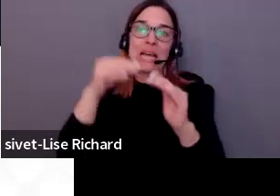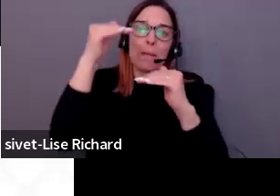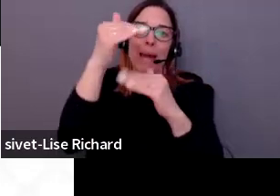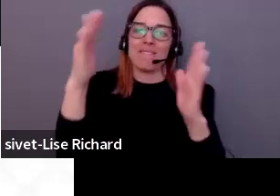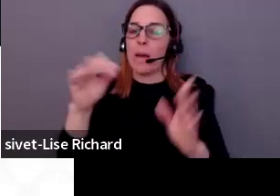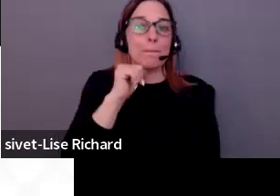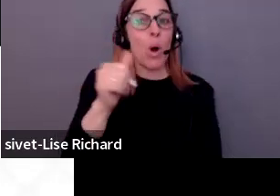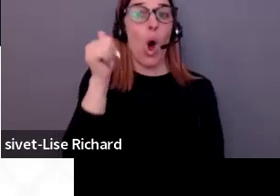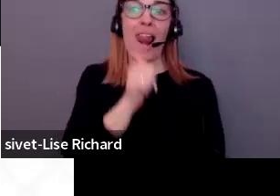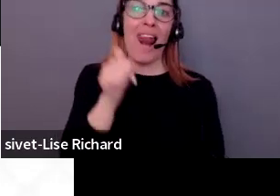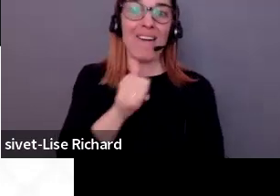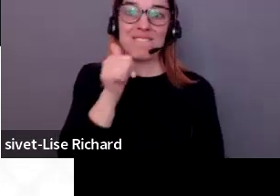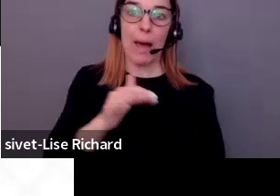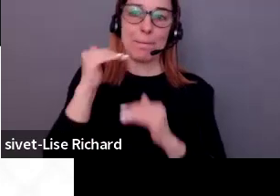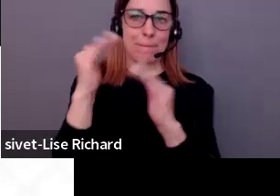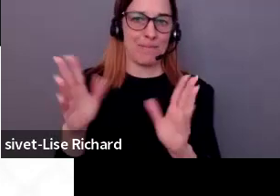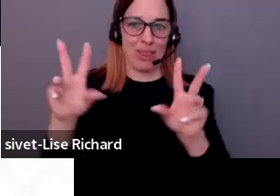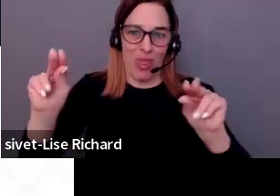femme parfaite, mais c'est le X.